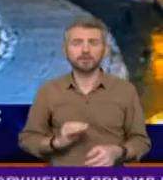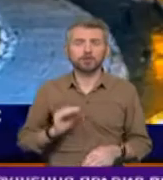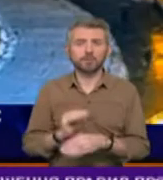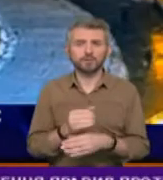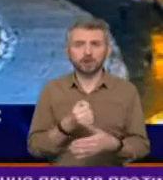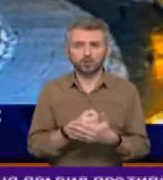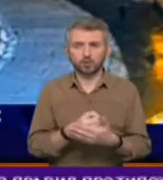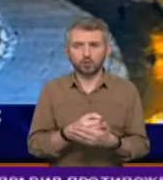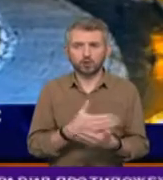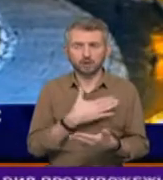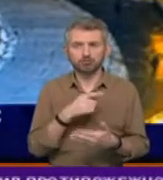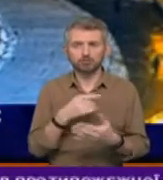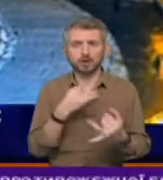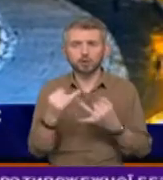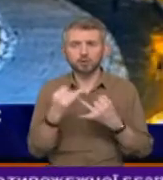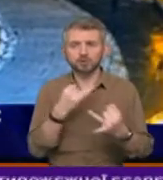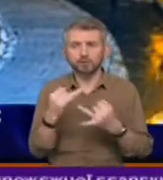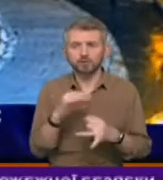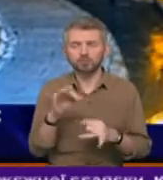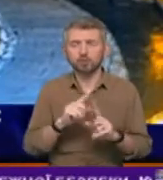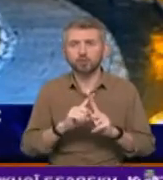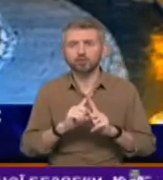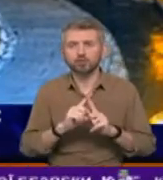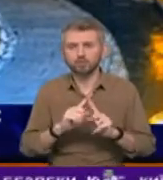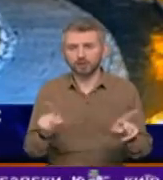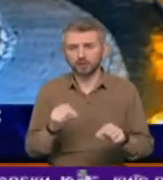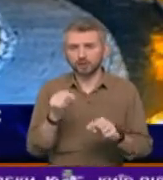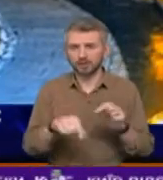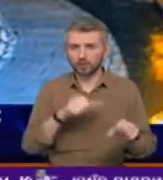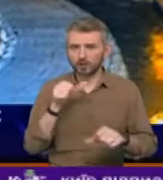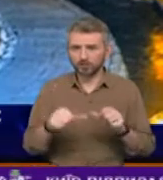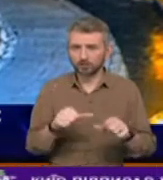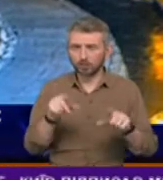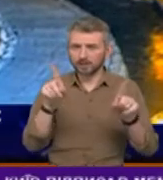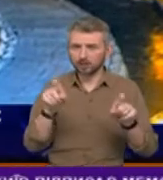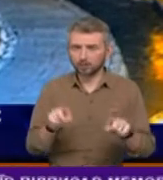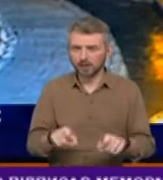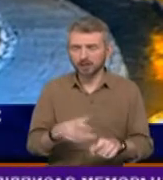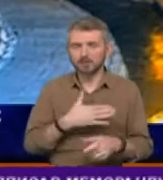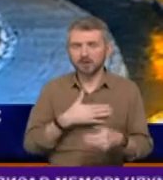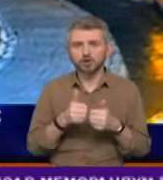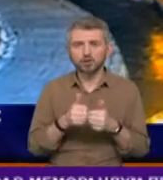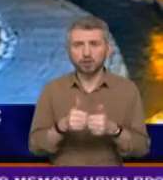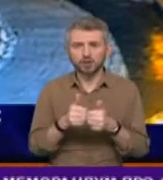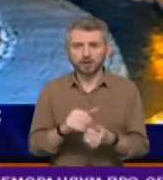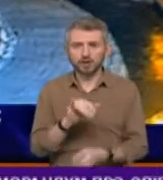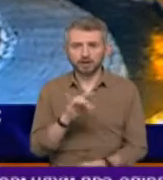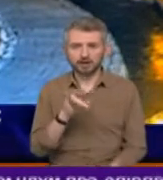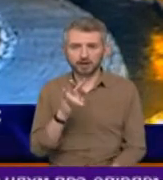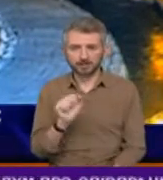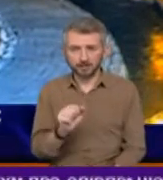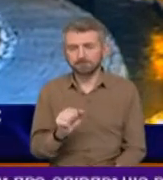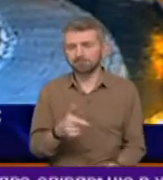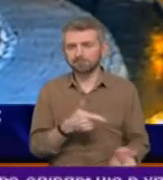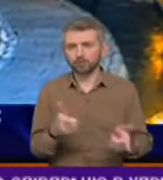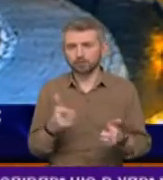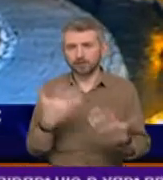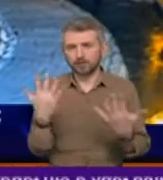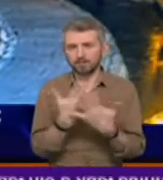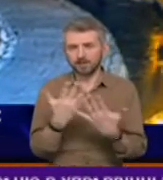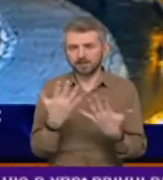здобути вищу освіту. Чи, може, на той предмет складали? Да? Не, можливо, на той предмет. Да? Можливо, були, бути, або були незадоволені